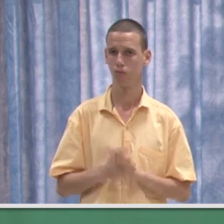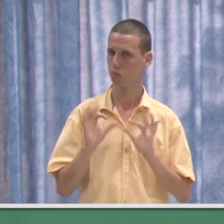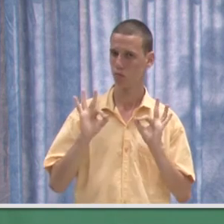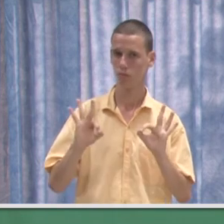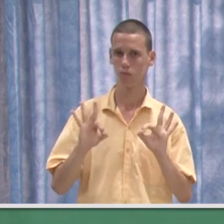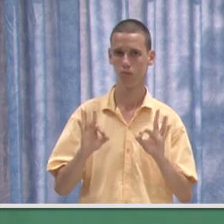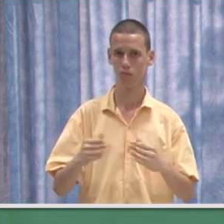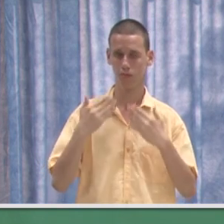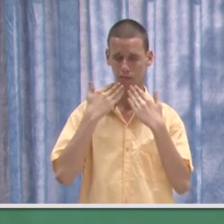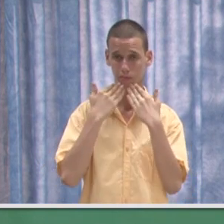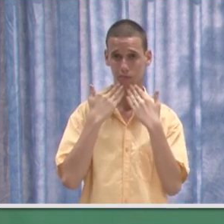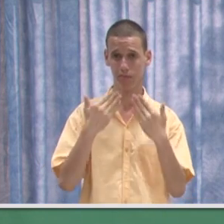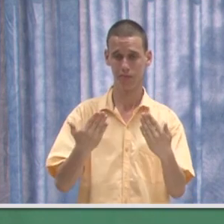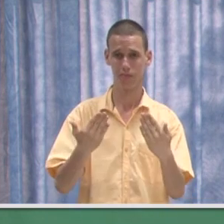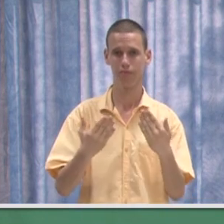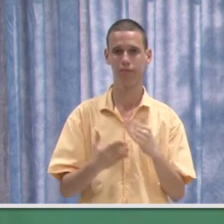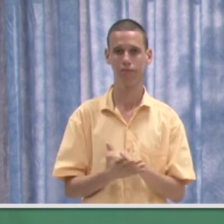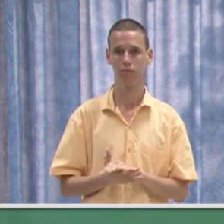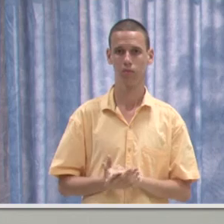merci. Merci,